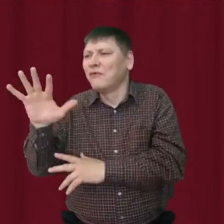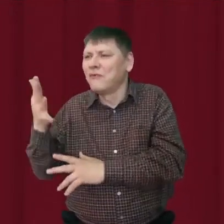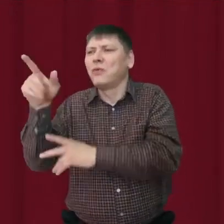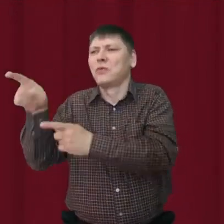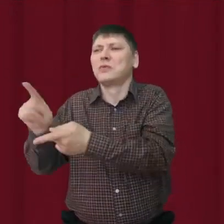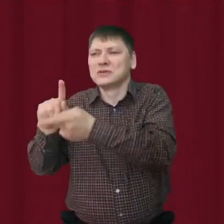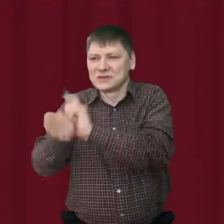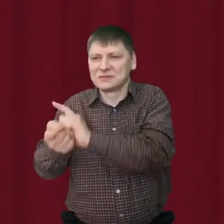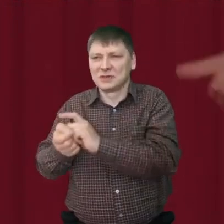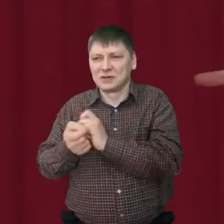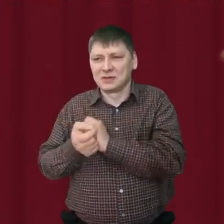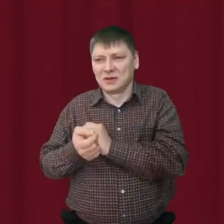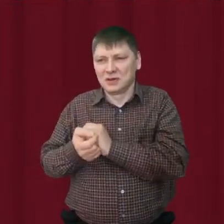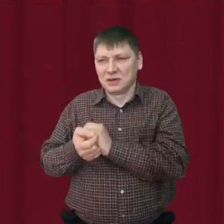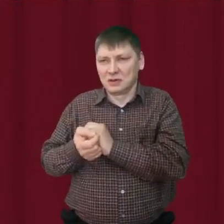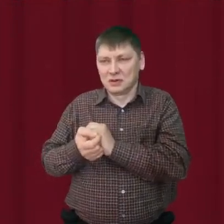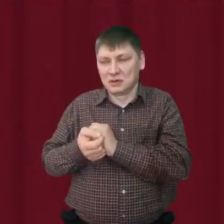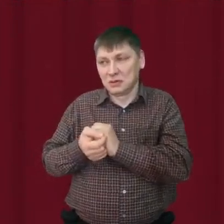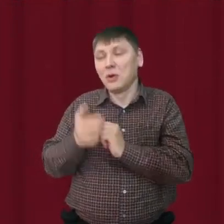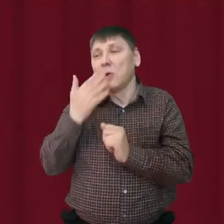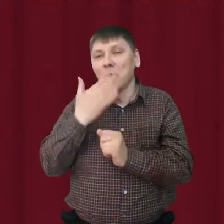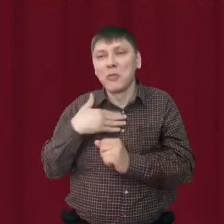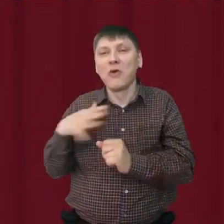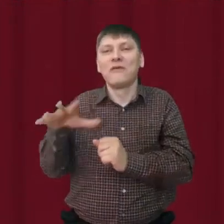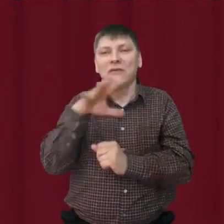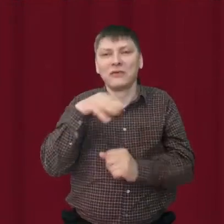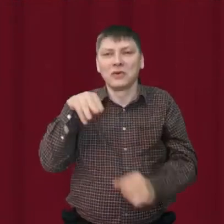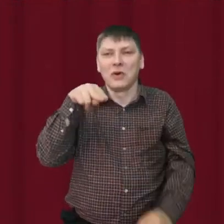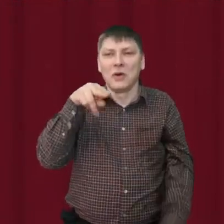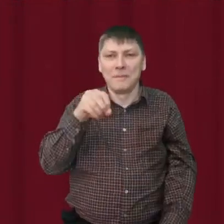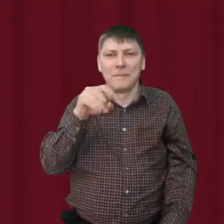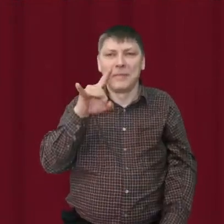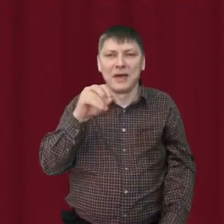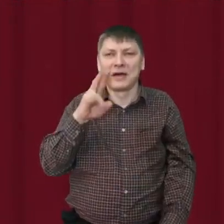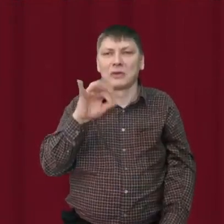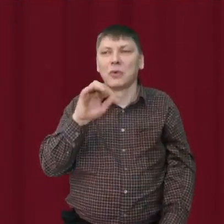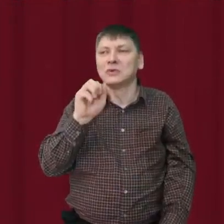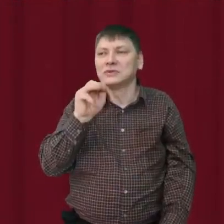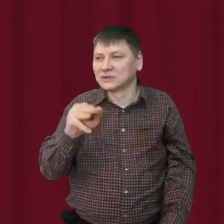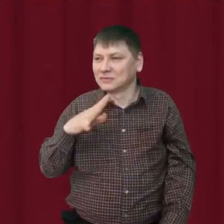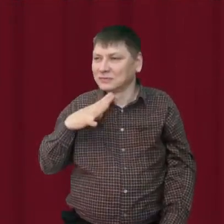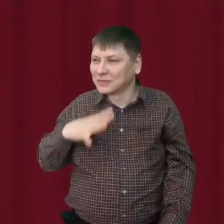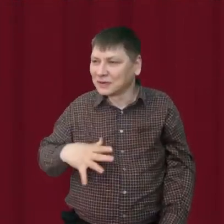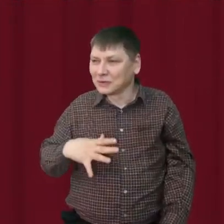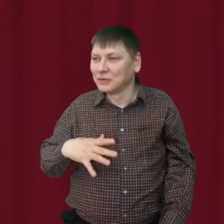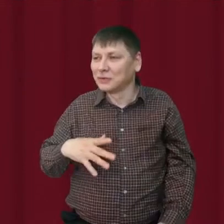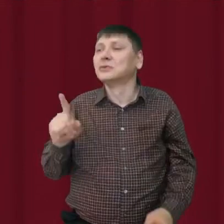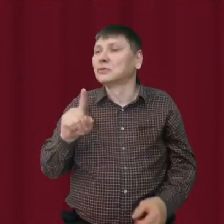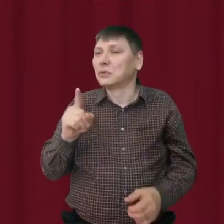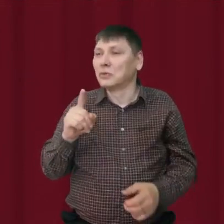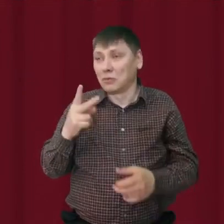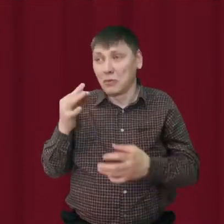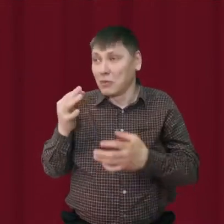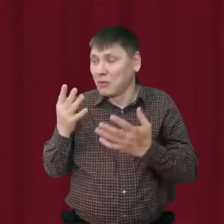Несправедливость, сложности, трудности, не сразу видимый результат какой-то. Любовь никогда не перестает в